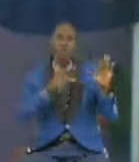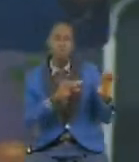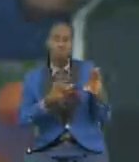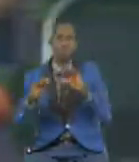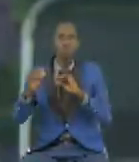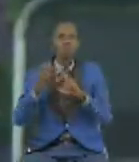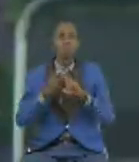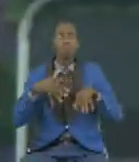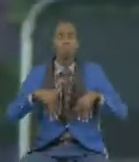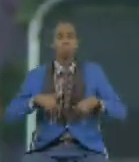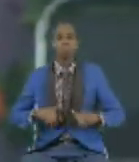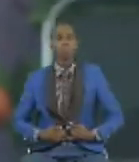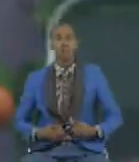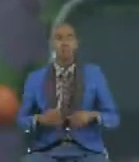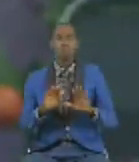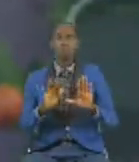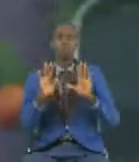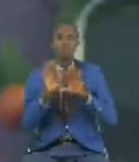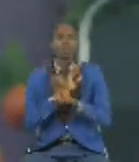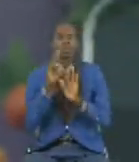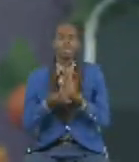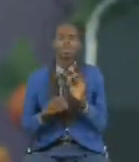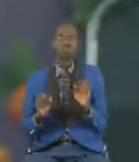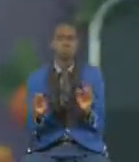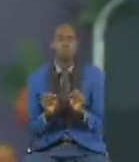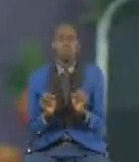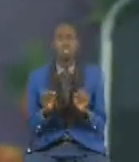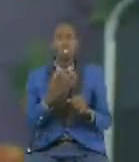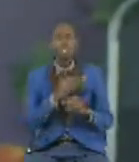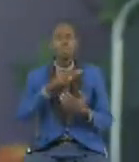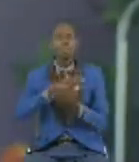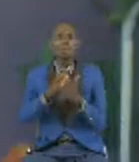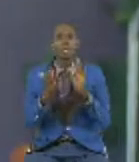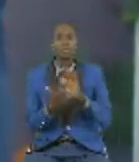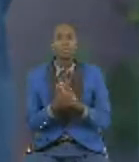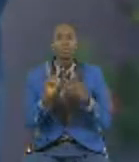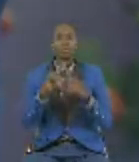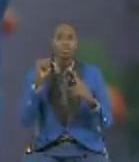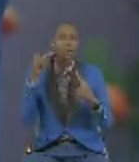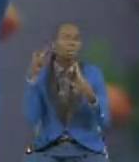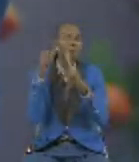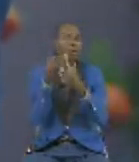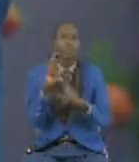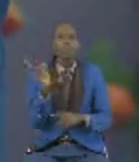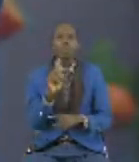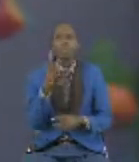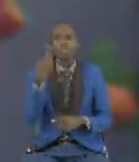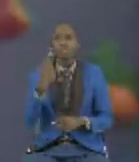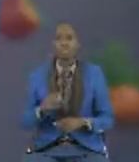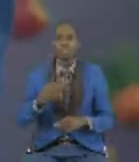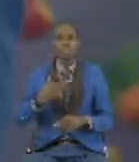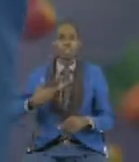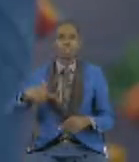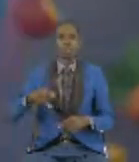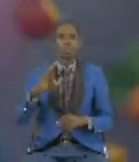de la fatigue, de la peur, de la timidité, et ils sont parvenus à un niveau où la religion